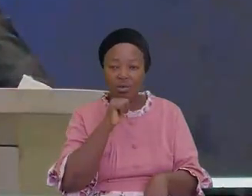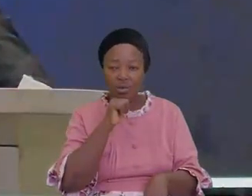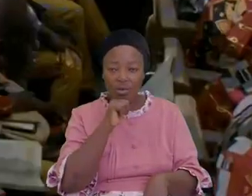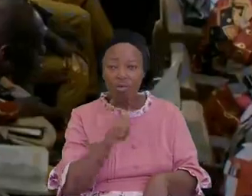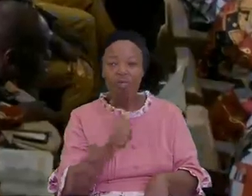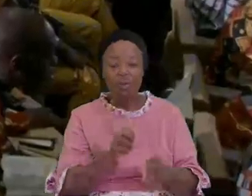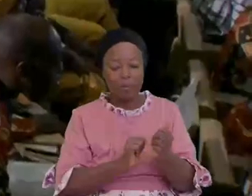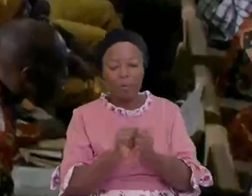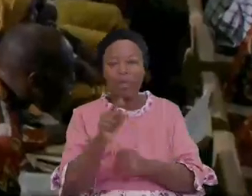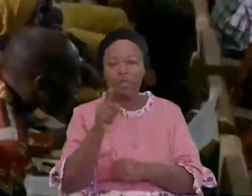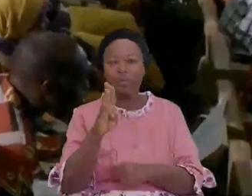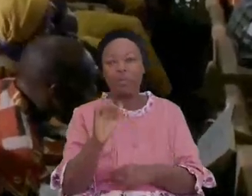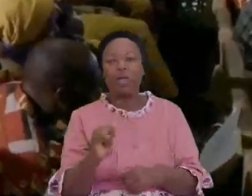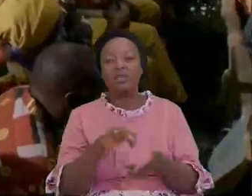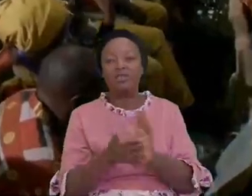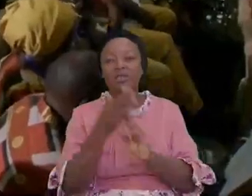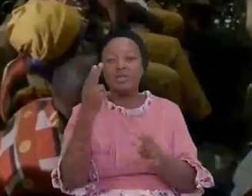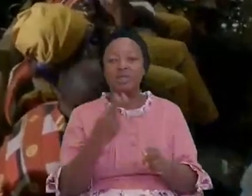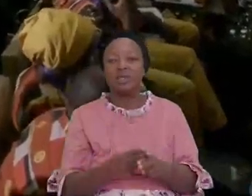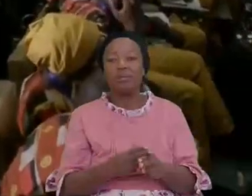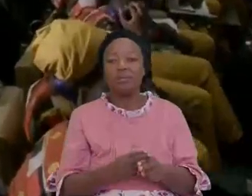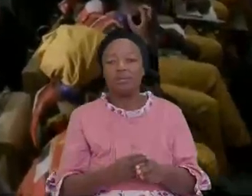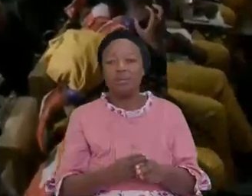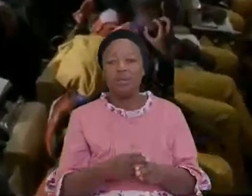ne va pas te dépasser.